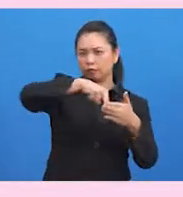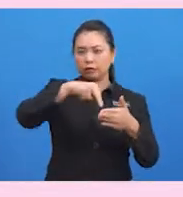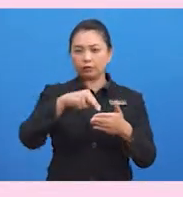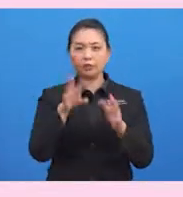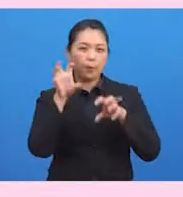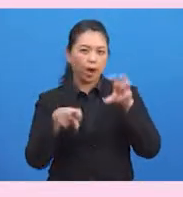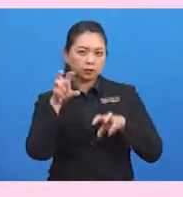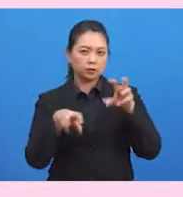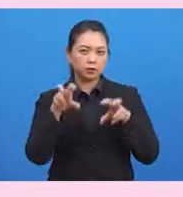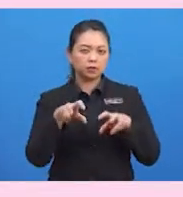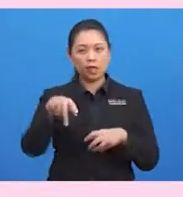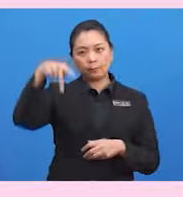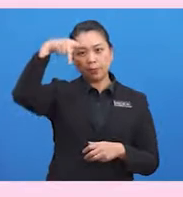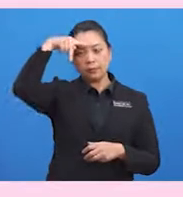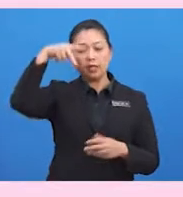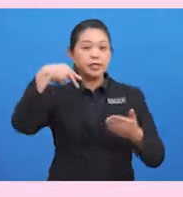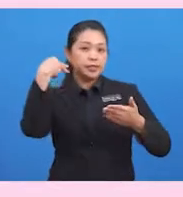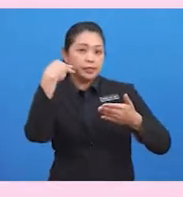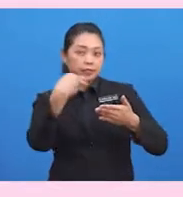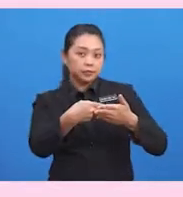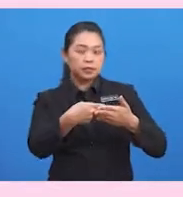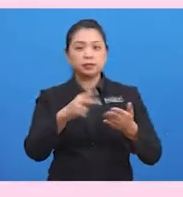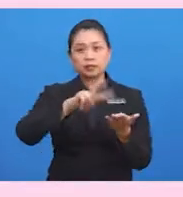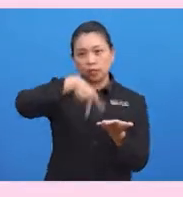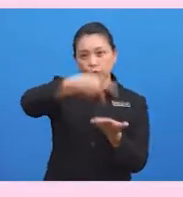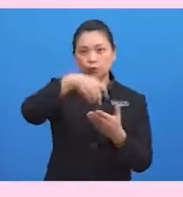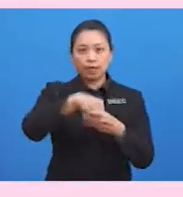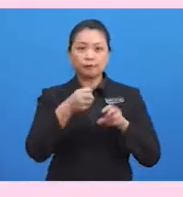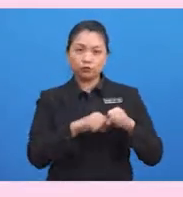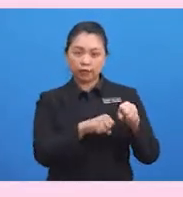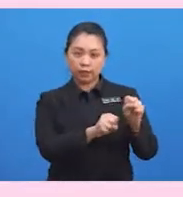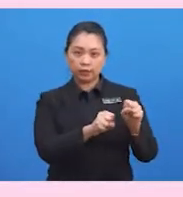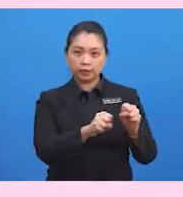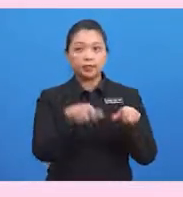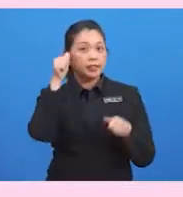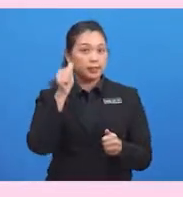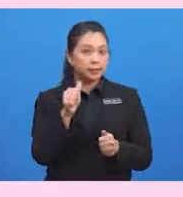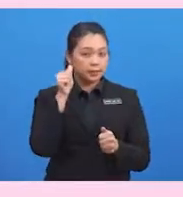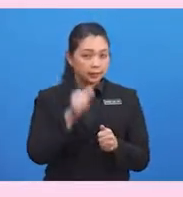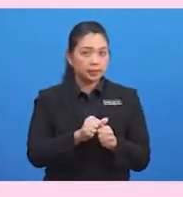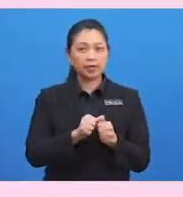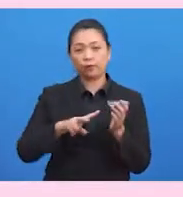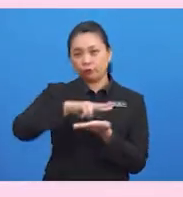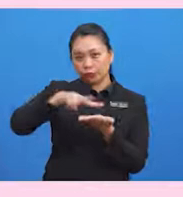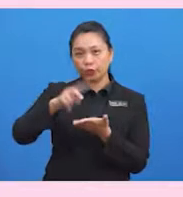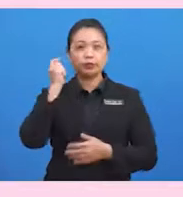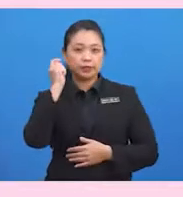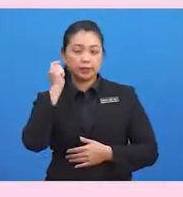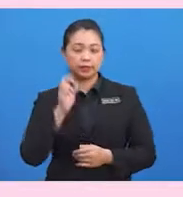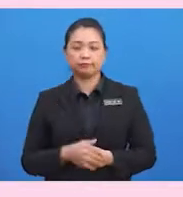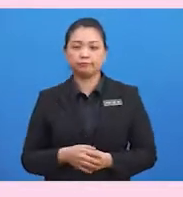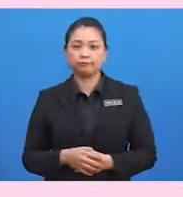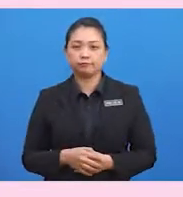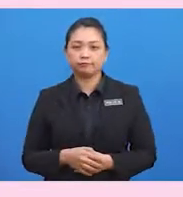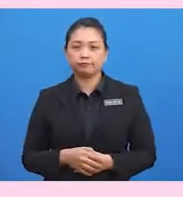pemburuan Parameswara hingga jatuh ke dalam Sungai Ingat lagi video yang telah kita lihat pada awal pembelajaran Teddy